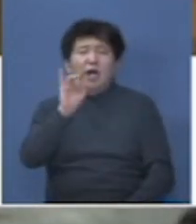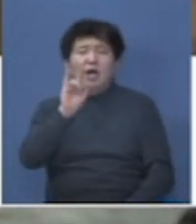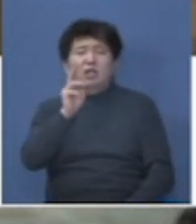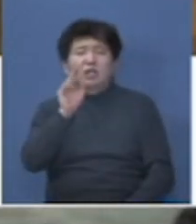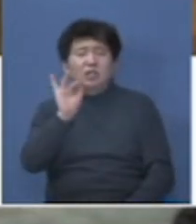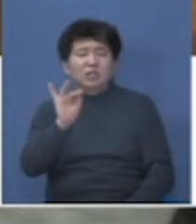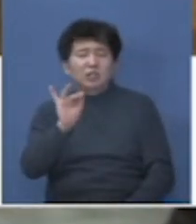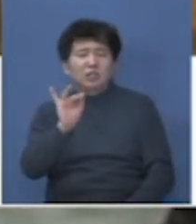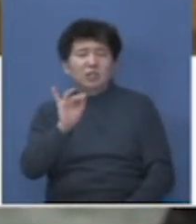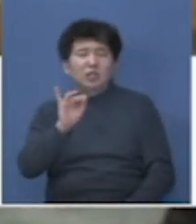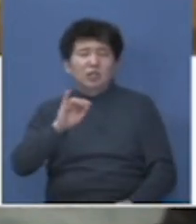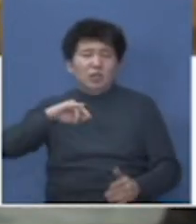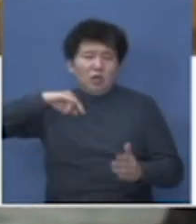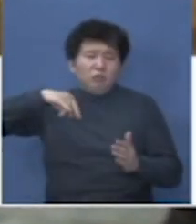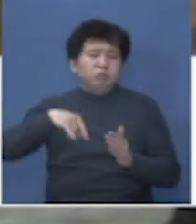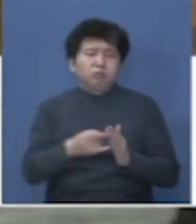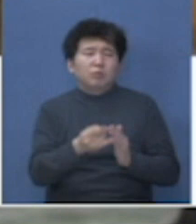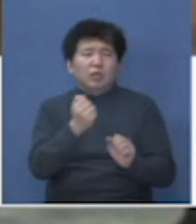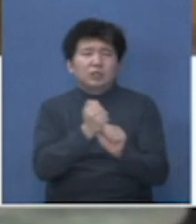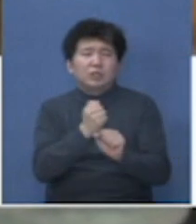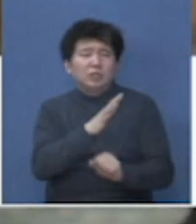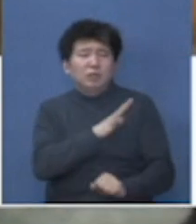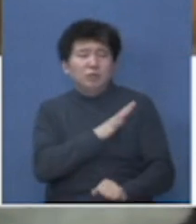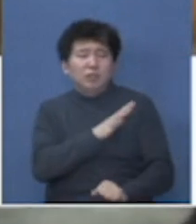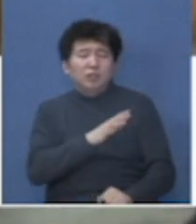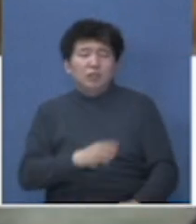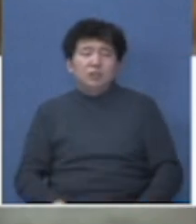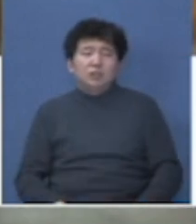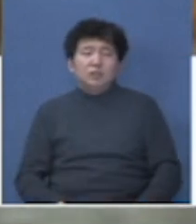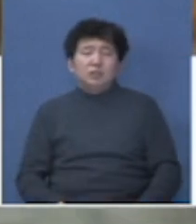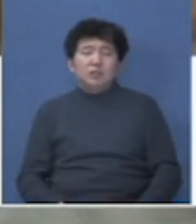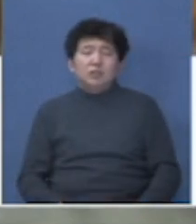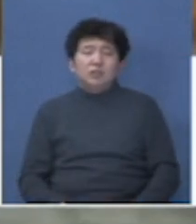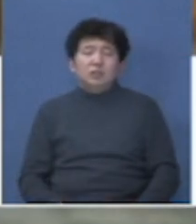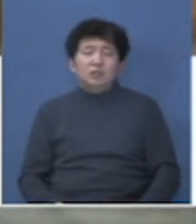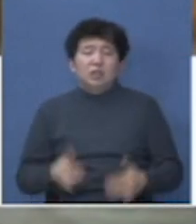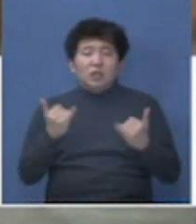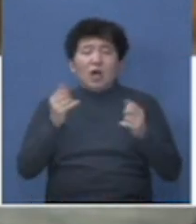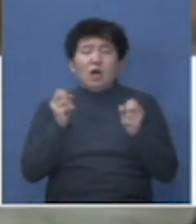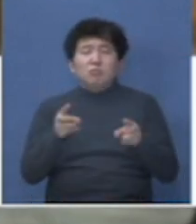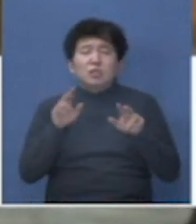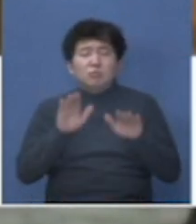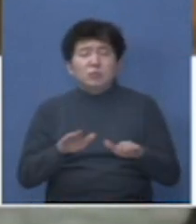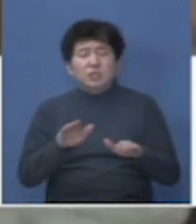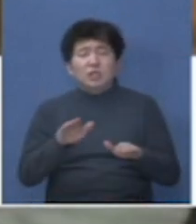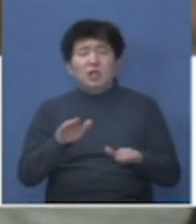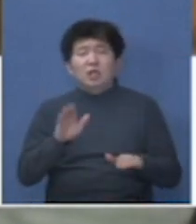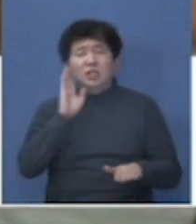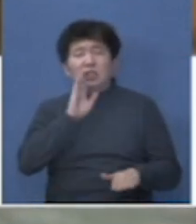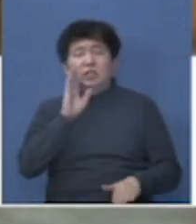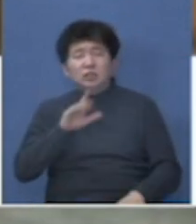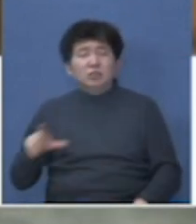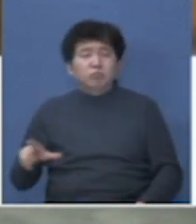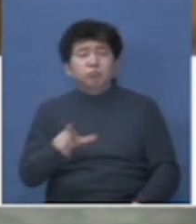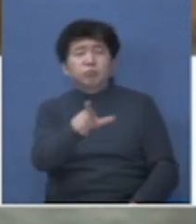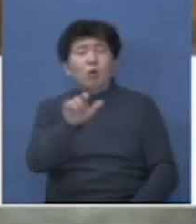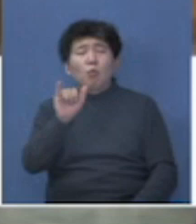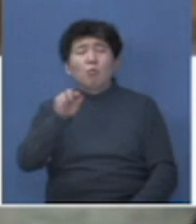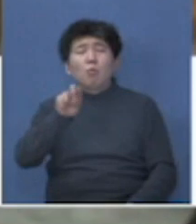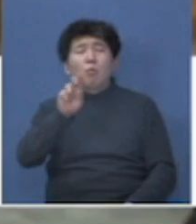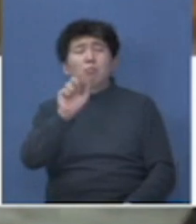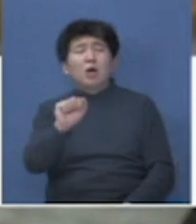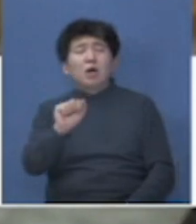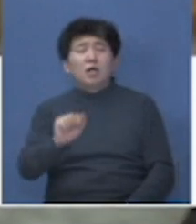принципе, паводковый сезон. Қазіргі таңда қауіпті аймақтардың бірі Үлбі өзені болып тұр. Сондықтан да біз қазір бұл жерде өзен бойын көтеру